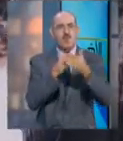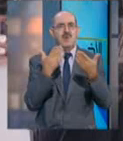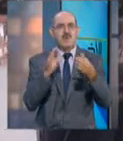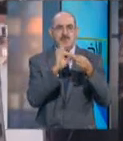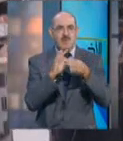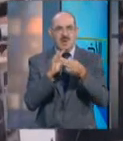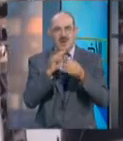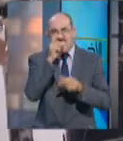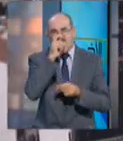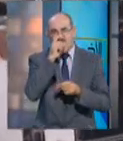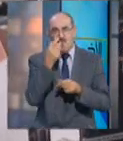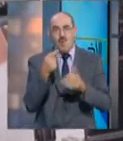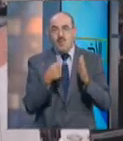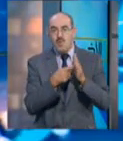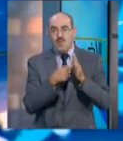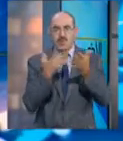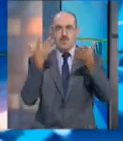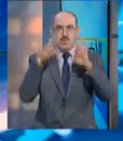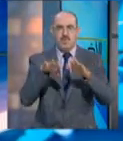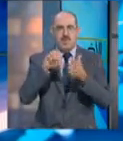العربية في قمة الجزائر.